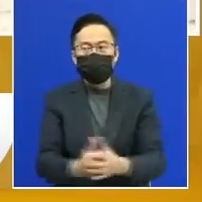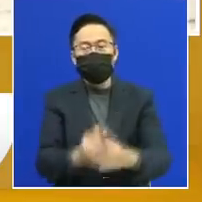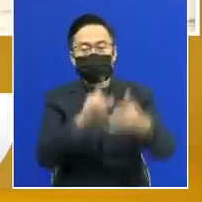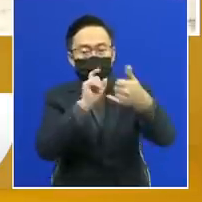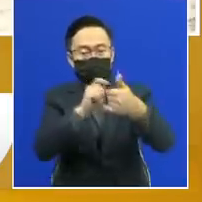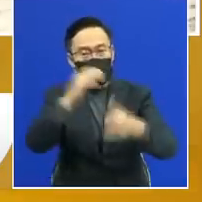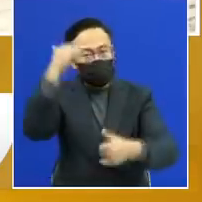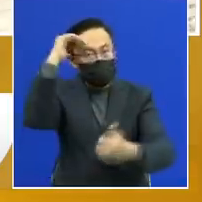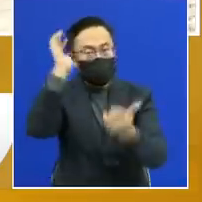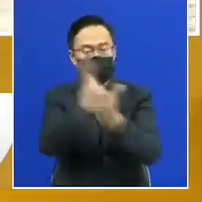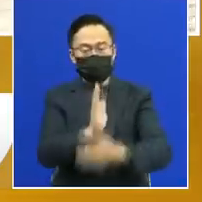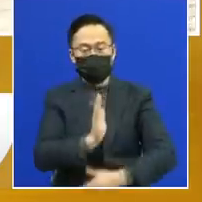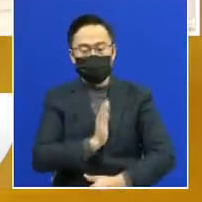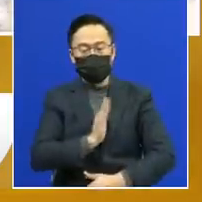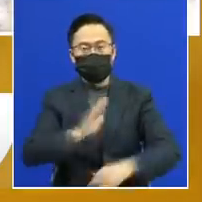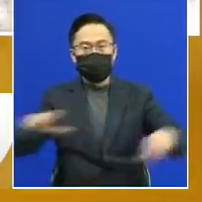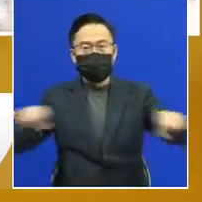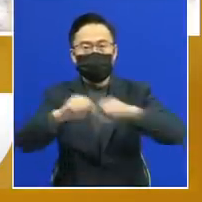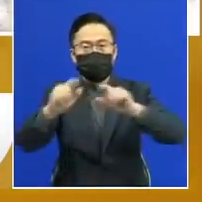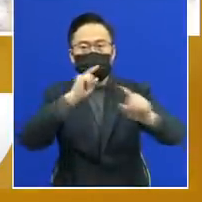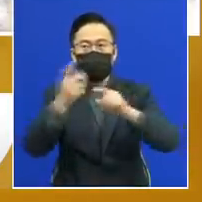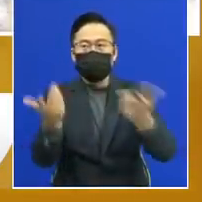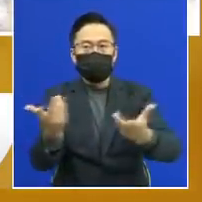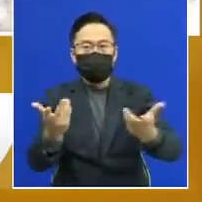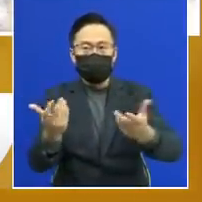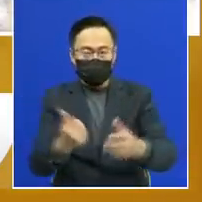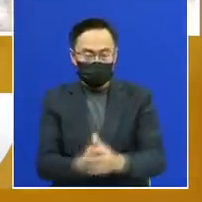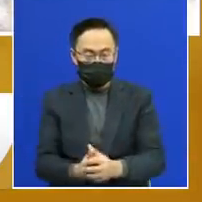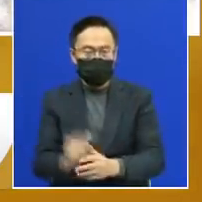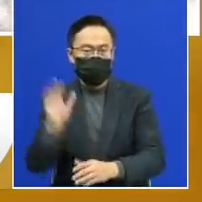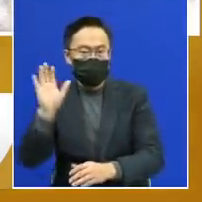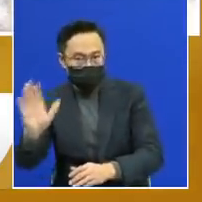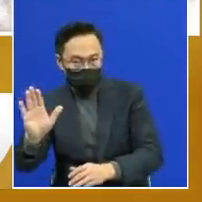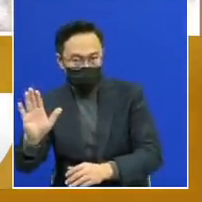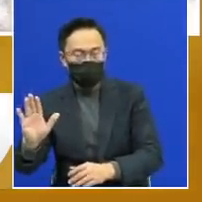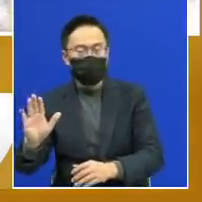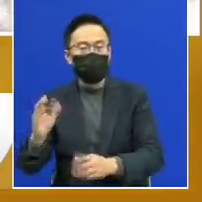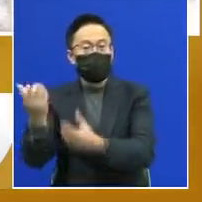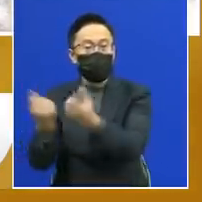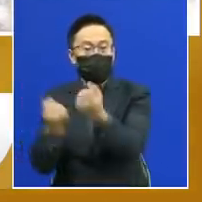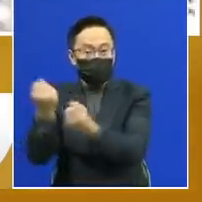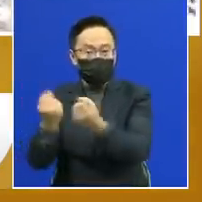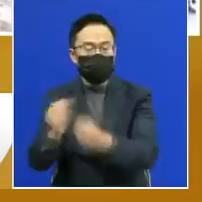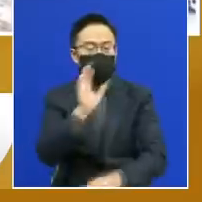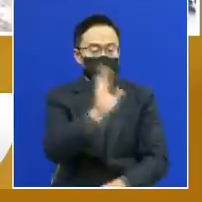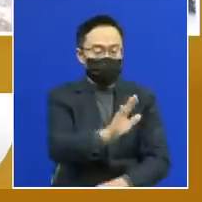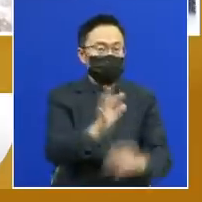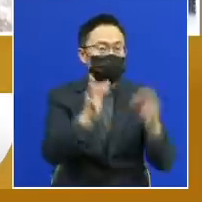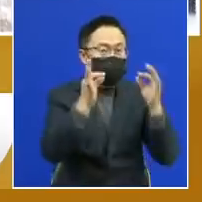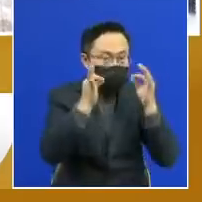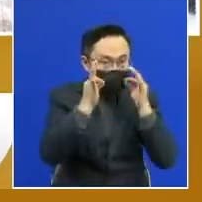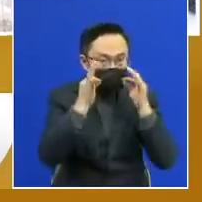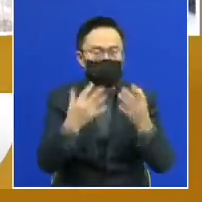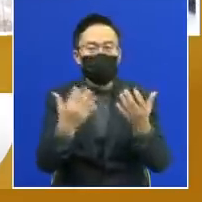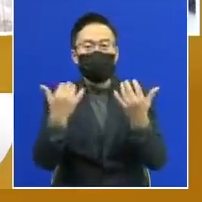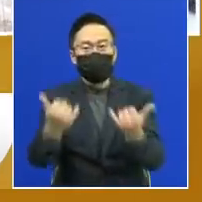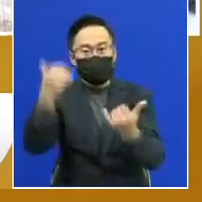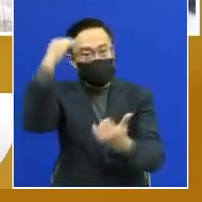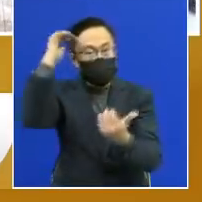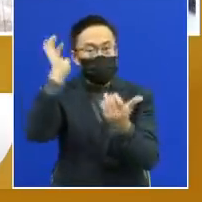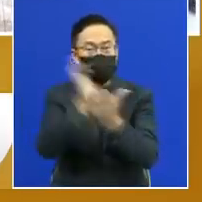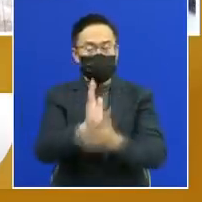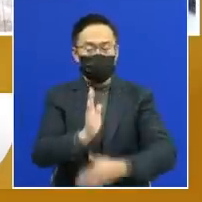างในการไกล่เกลี่ยเรื่องนี้นะคะนักข่าวเราลงพื้นที่ไปคุยกับเจ้าหน้าที่ตำรวจซึ่งเป็นเจ้าของคดีก็คือร้อยตำรวจเอกธี